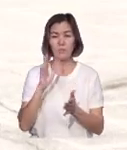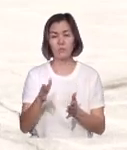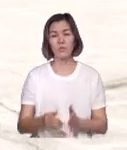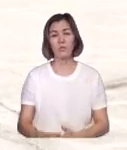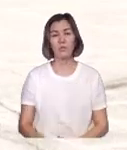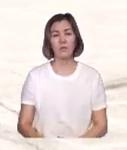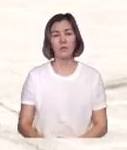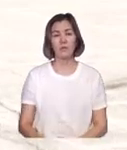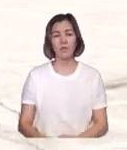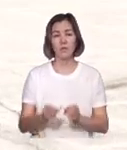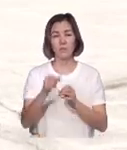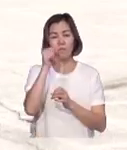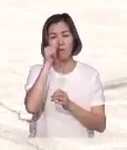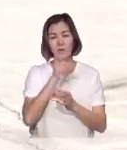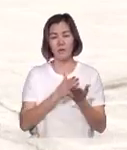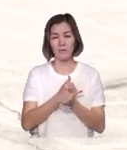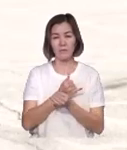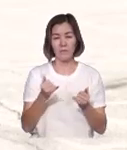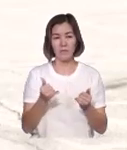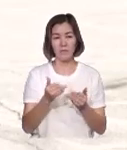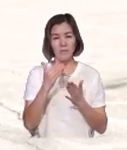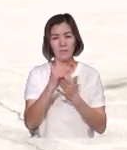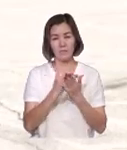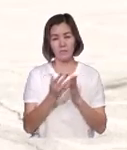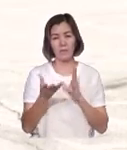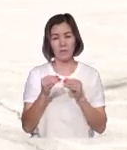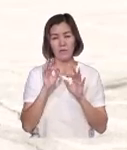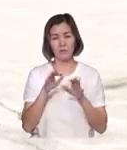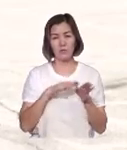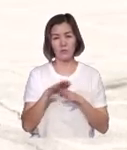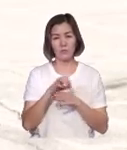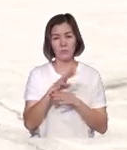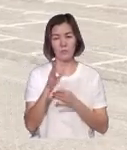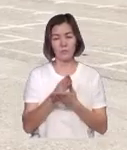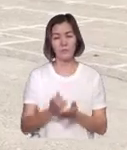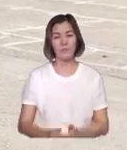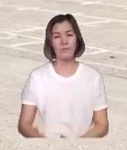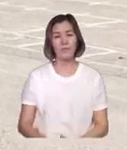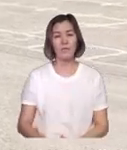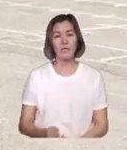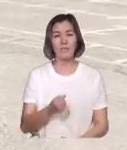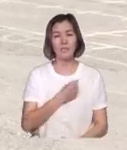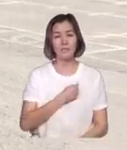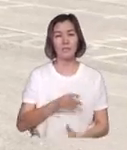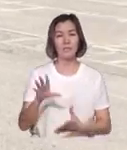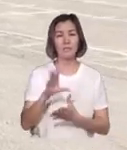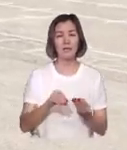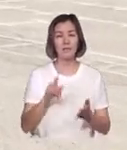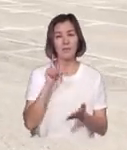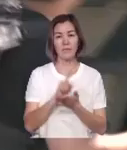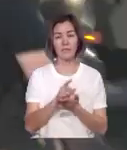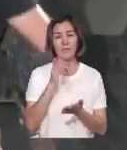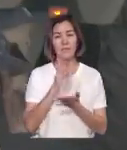Бұлардың алдындағы 11 ай қызметі кесте уақыт бойынша толығымен жазылып жоспарланған. Сарбаздардың тағы бір маңызды міндеті